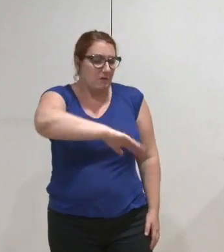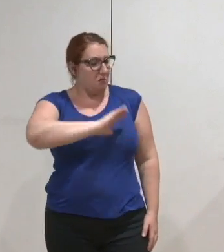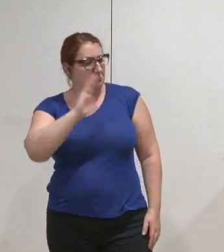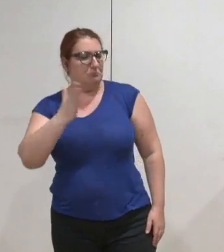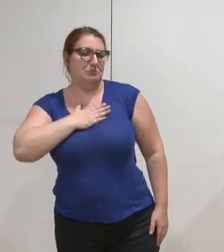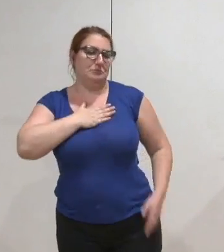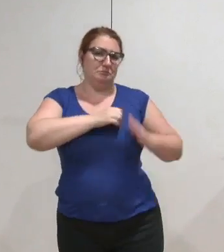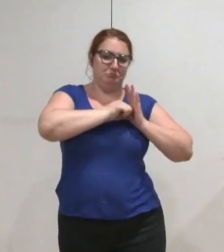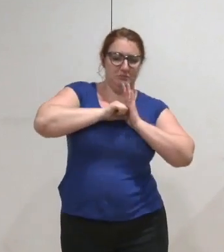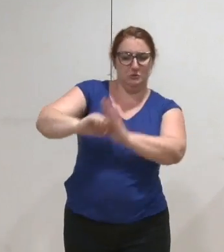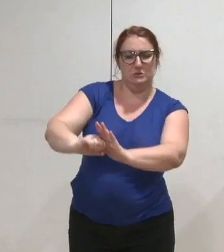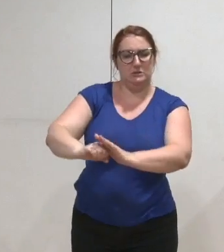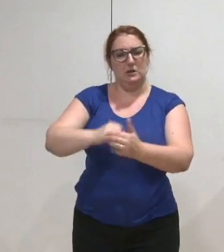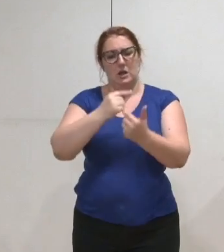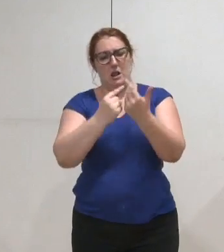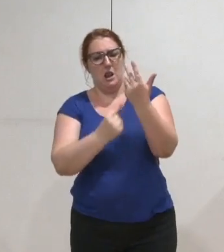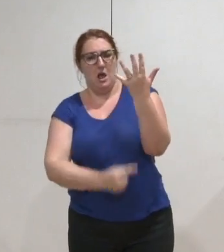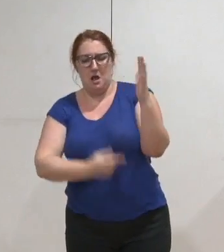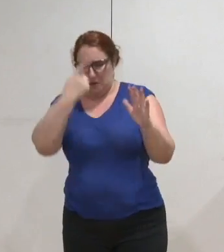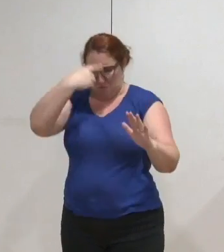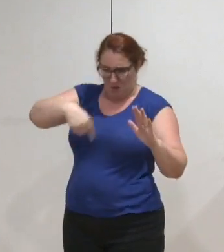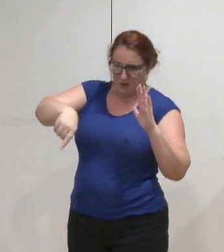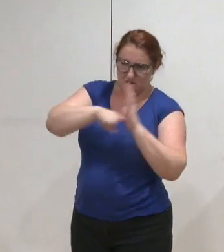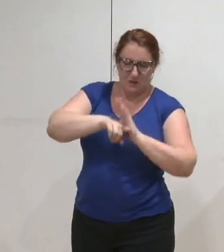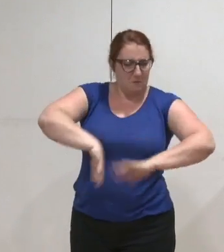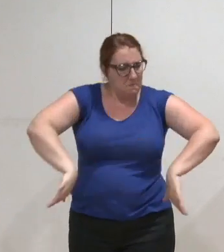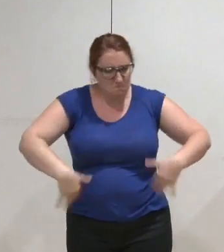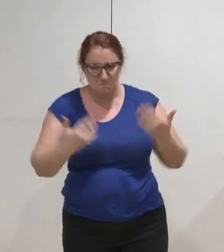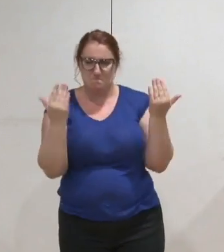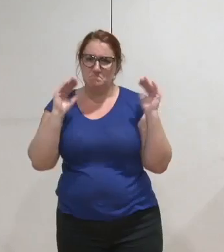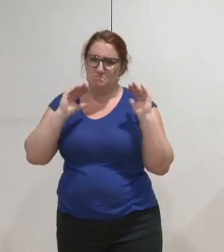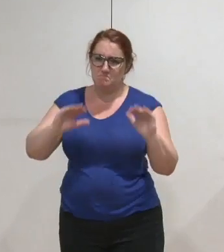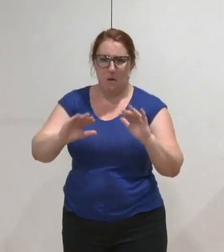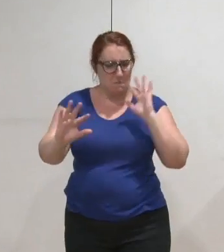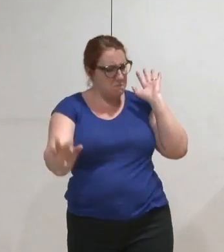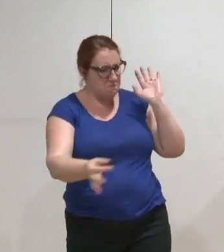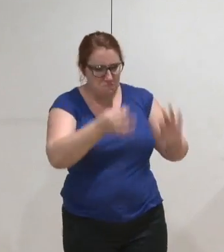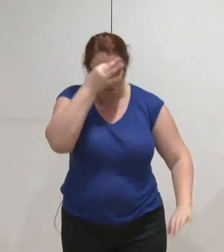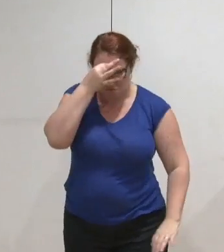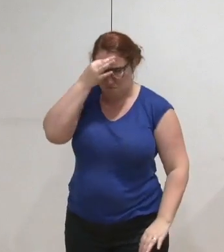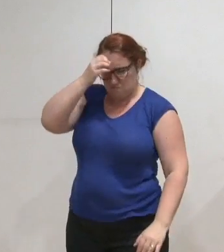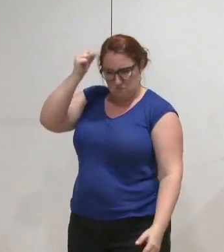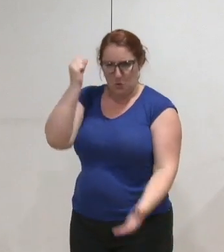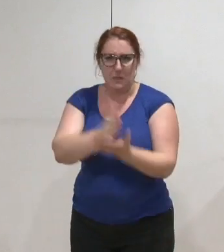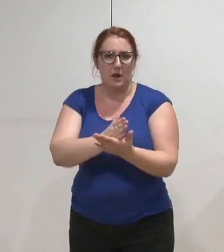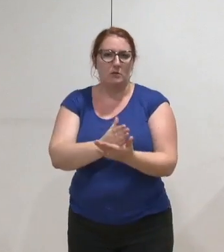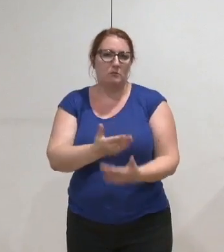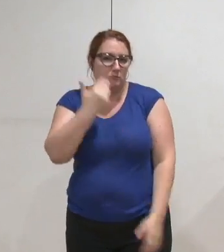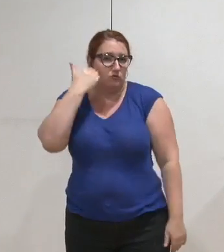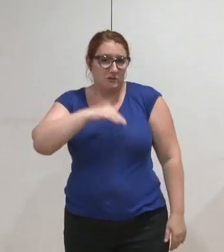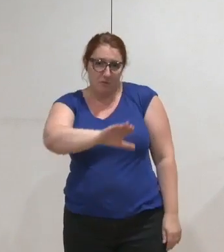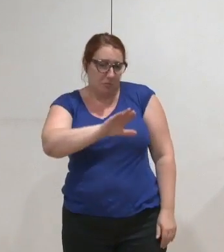priorité appliquer un certain nombre de principes quitte à y aller de manière un peu brutale c'est le moins que l'on puisse dire et